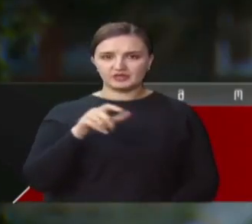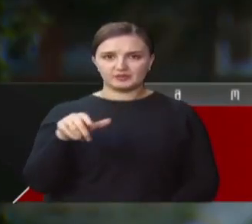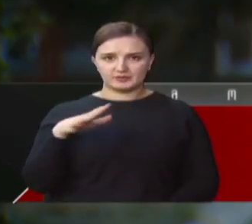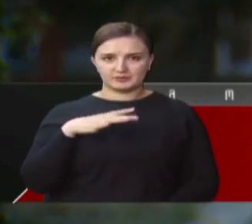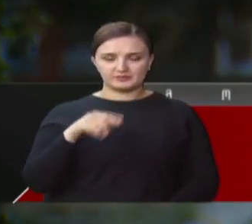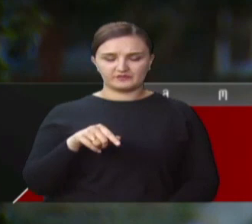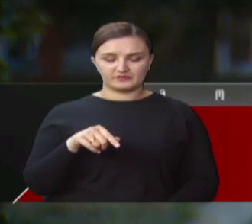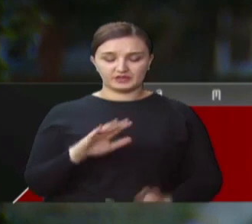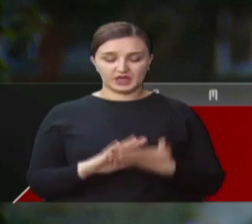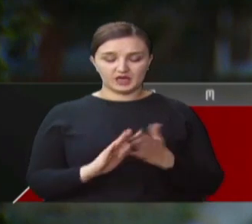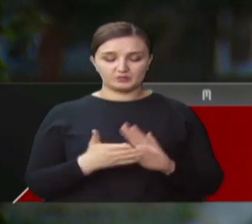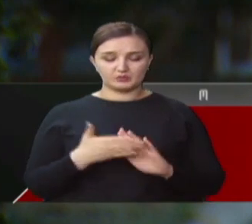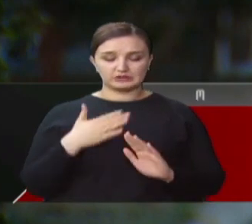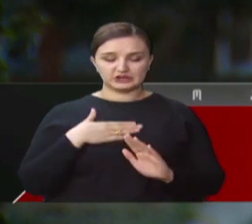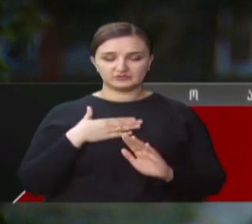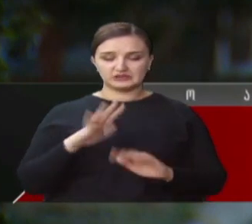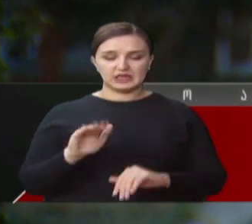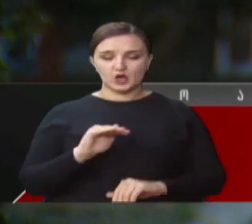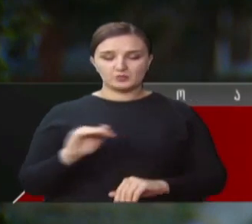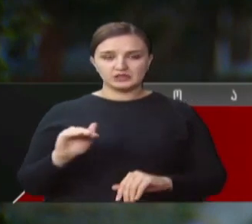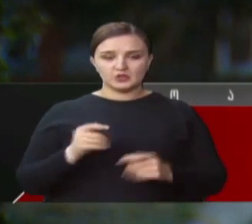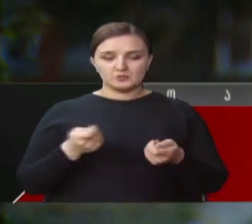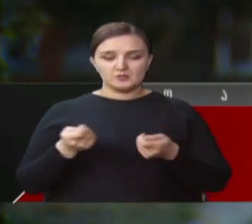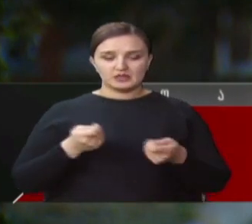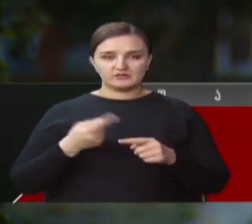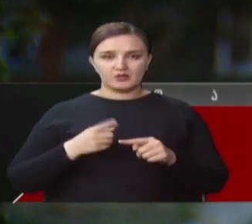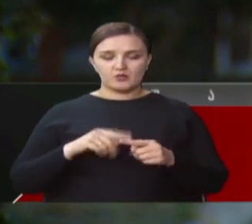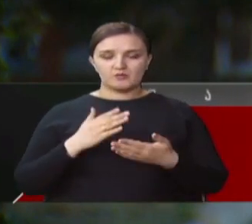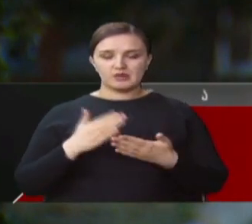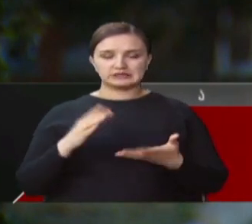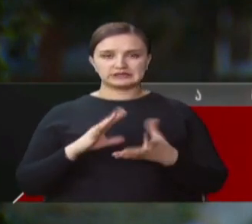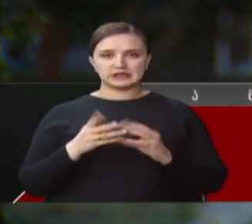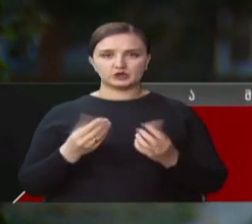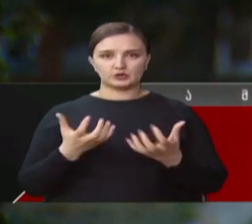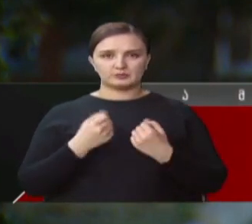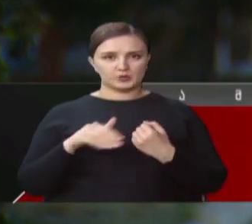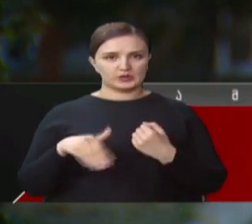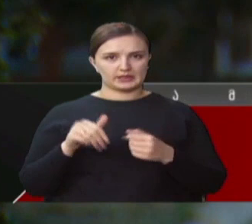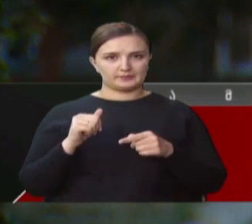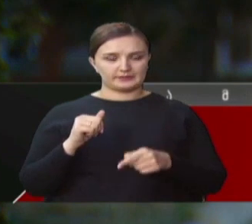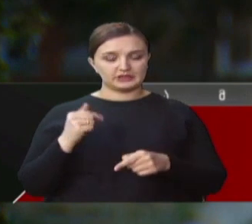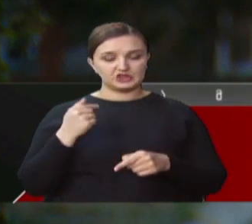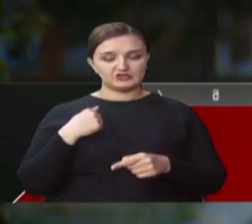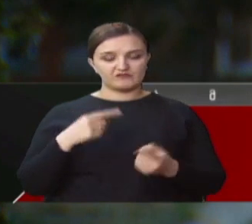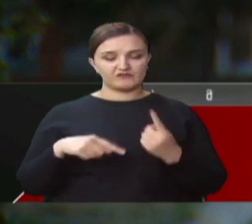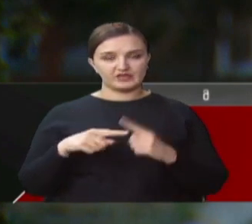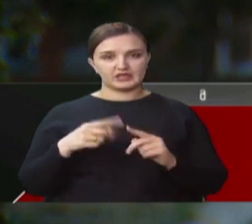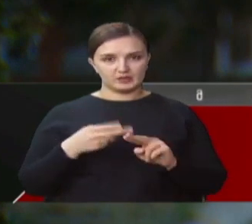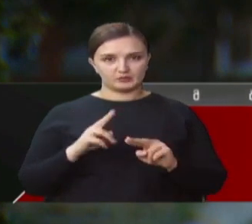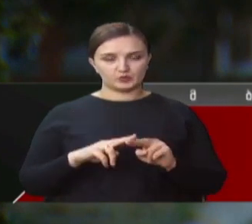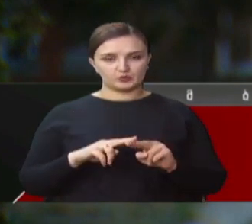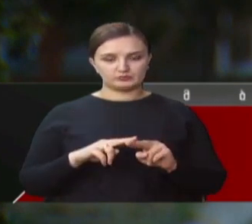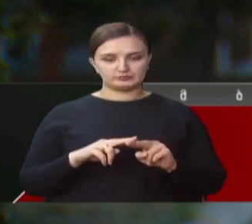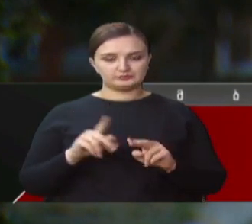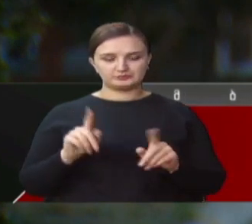tamhteba, cem tuis, ara formaluri, martveloba, aris, struliat, miurebeli, da, cuen, amit omat, da,